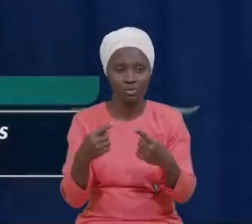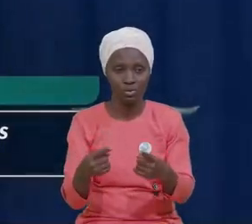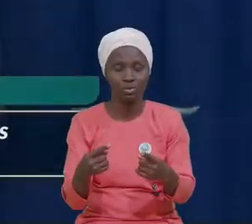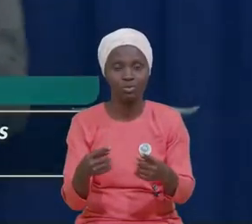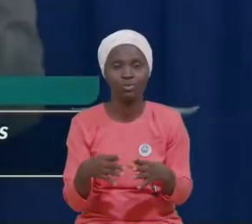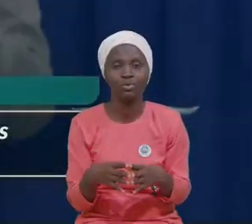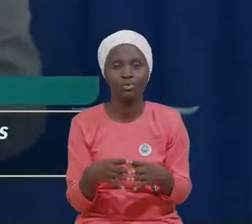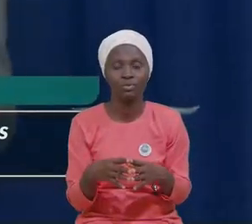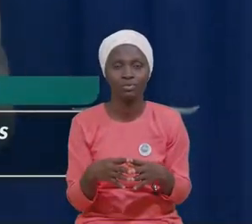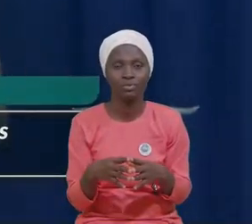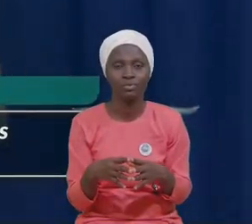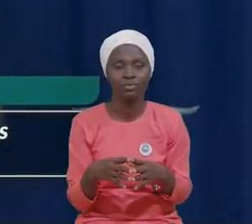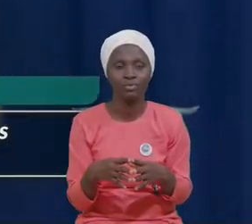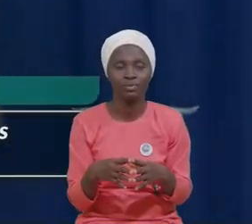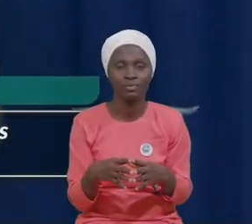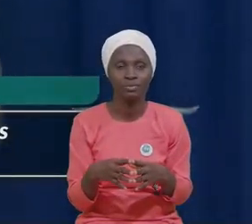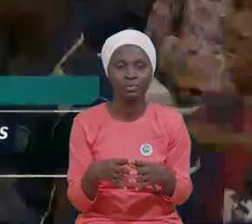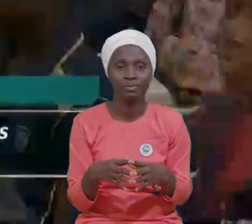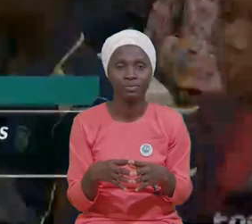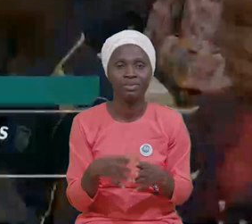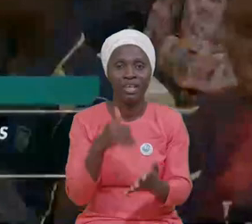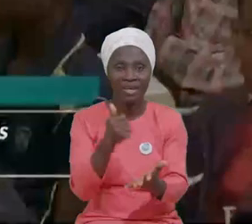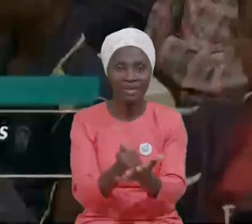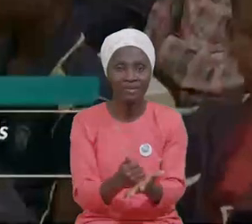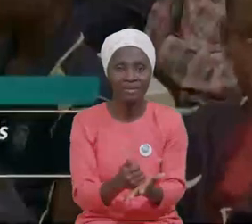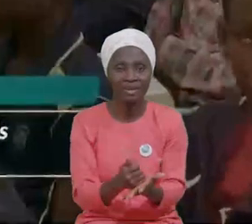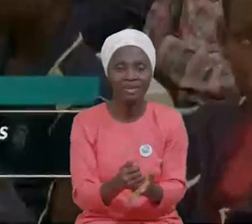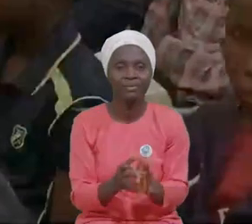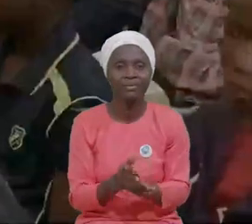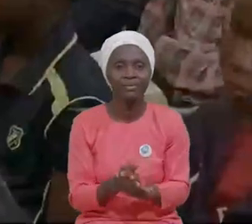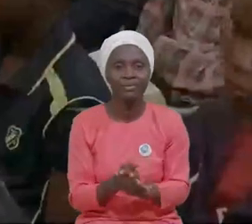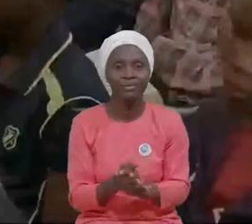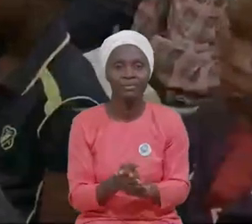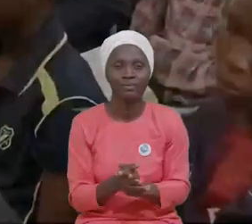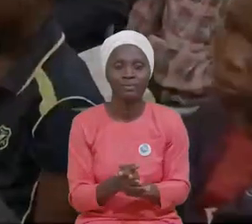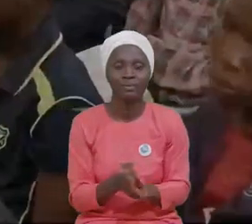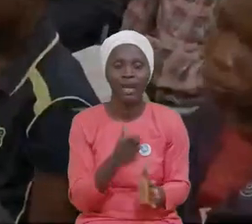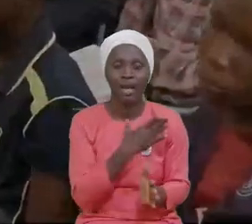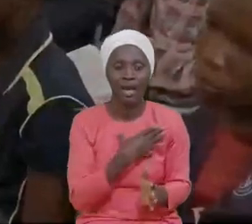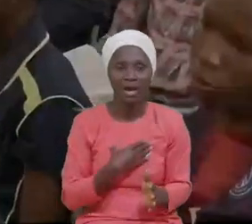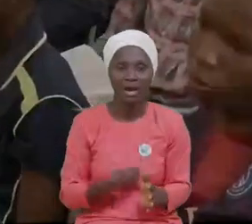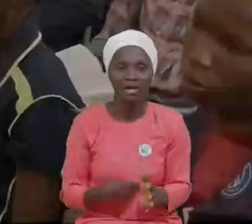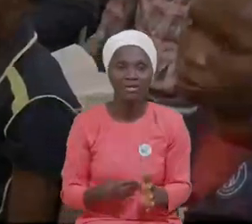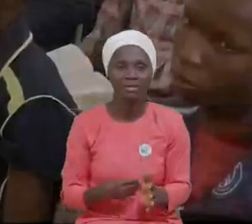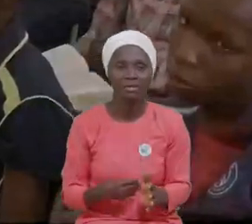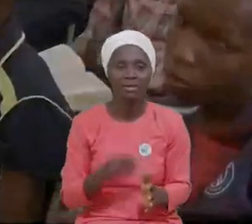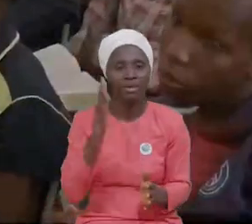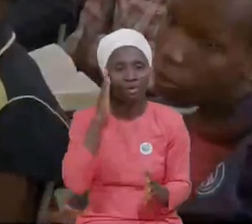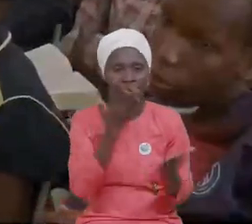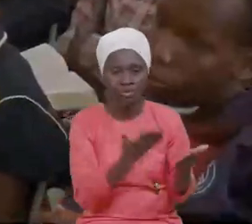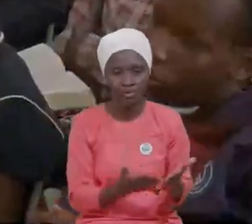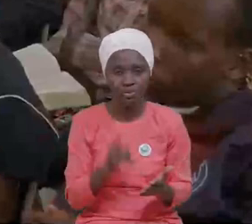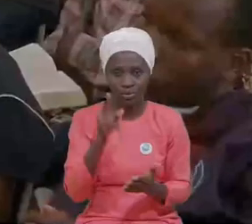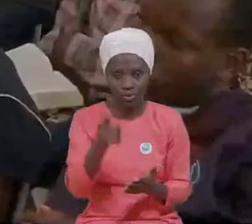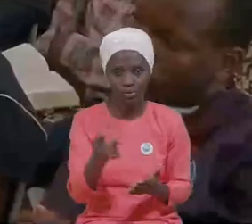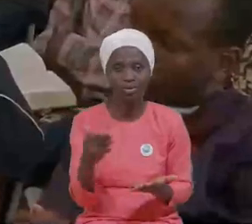et je te ramènerai dans ce pays. Dis amen à cela, non? Car je ne t'abandonnerai